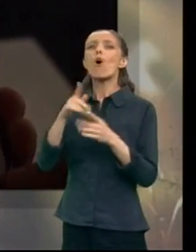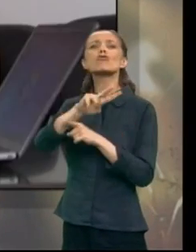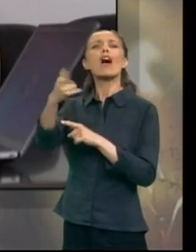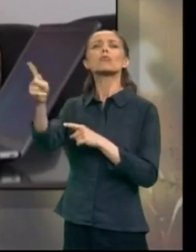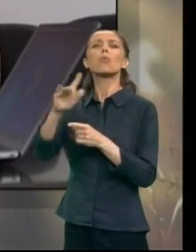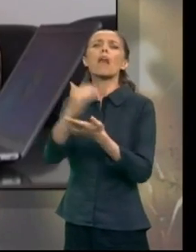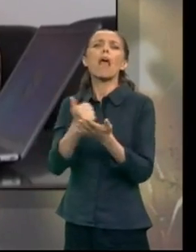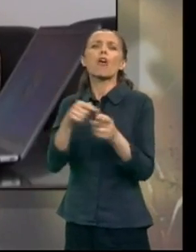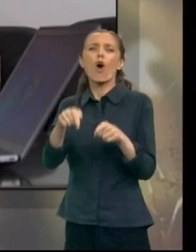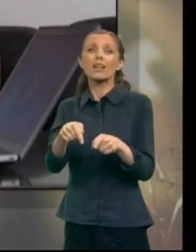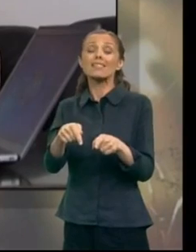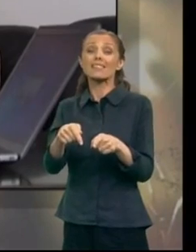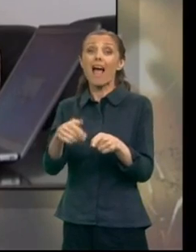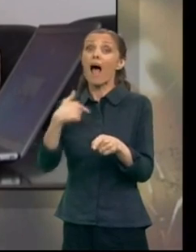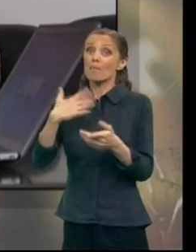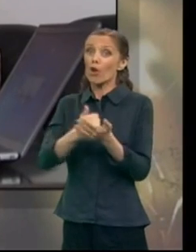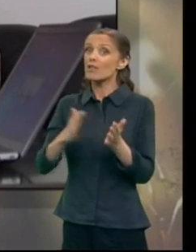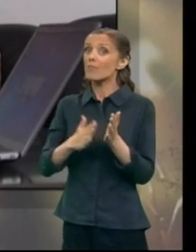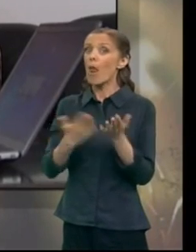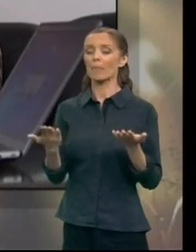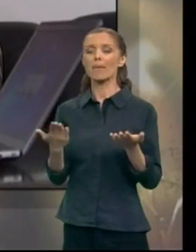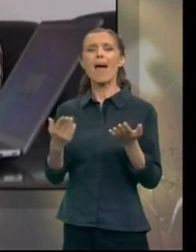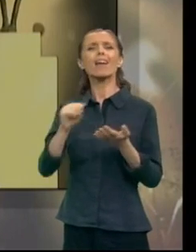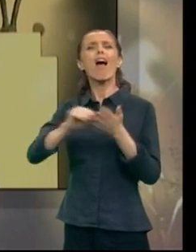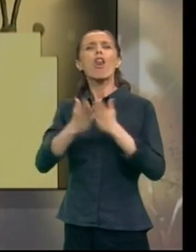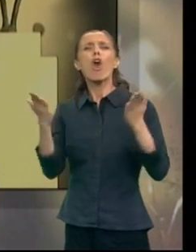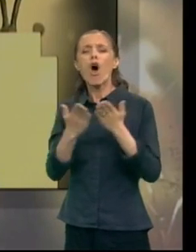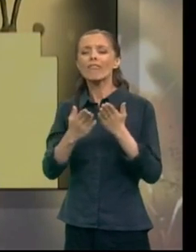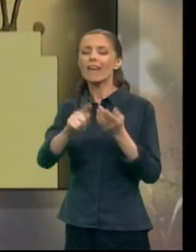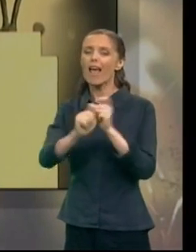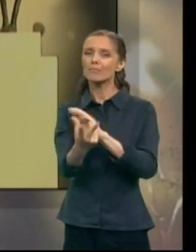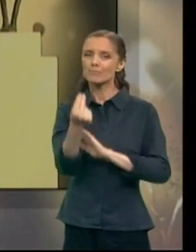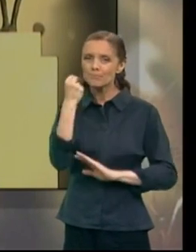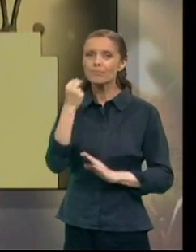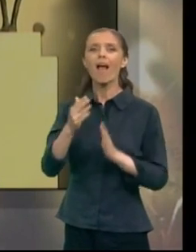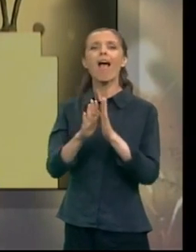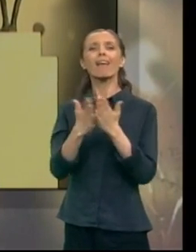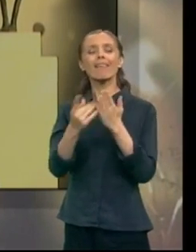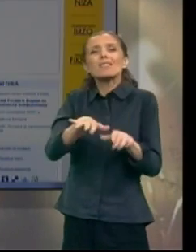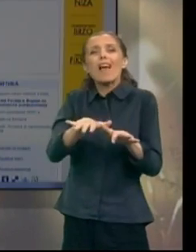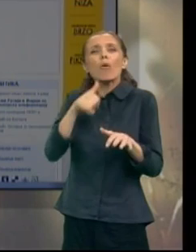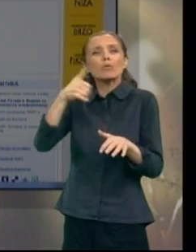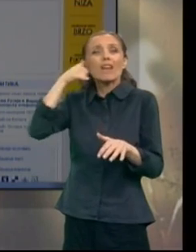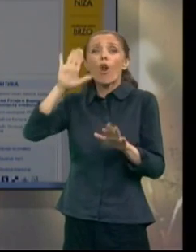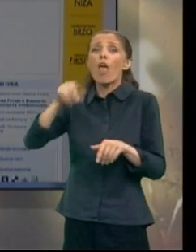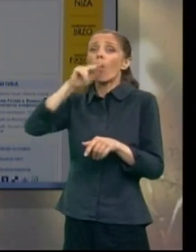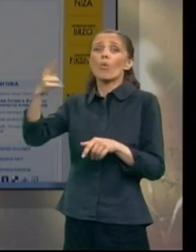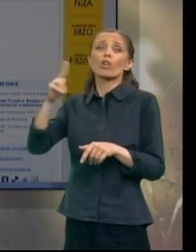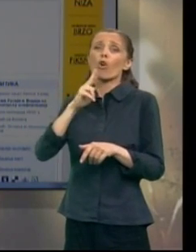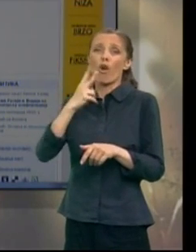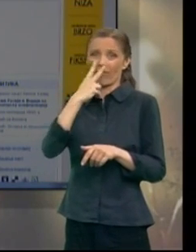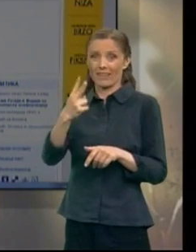te svrhe, odnosno da nam čita novinske članke, da nam čita knjige, preko njega slušamo muziku. U informatičkoj